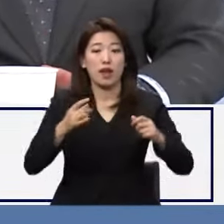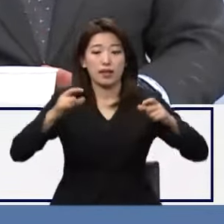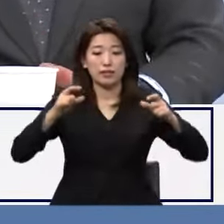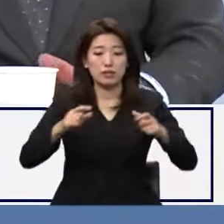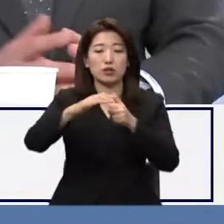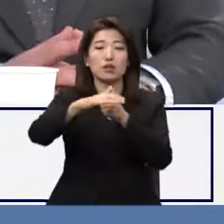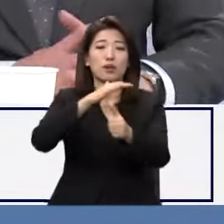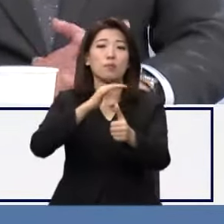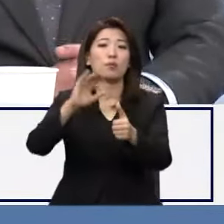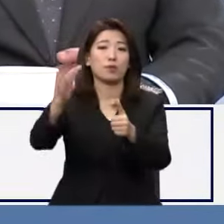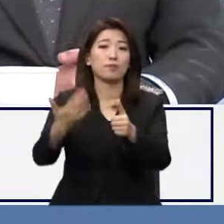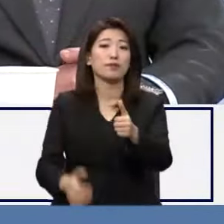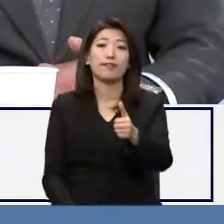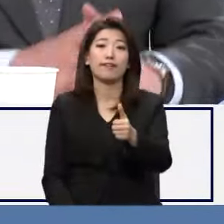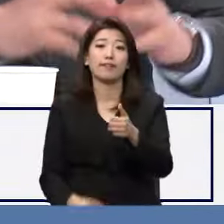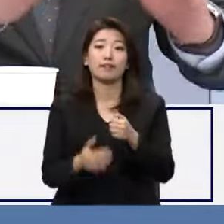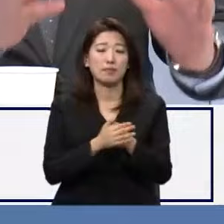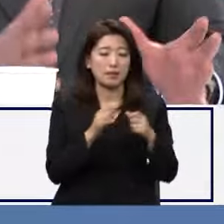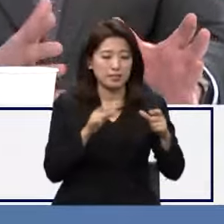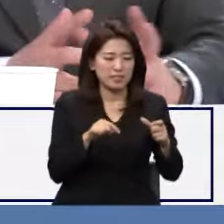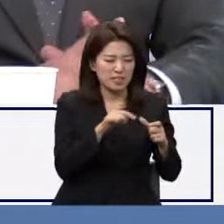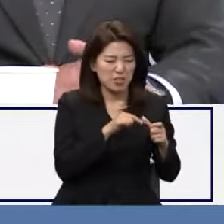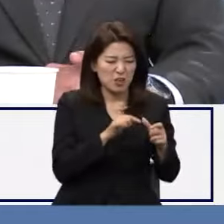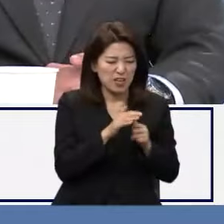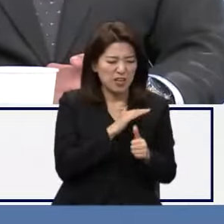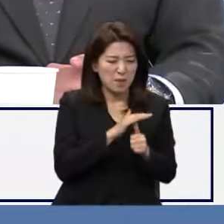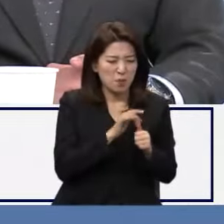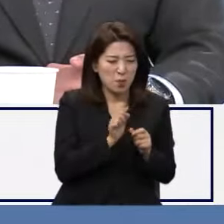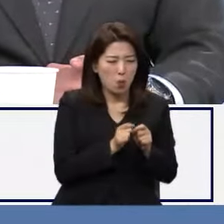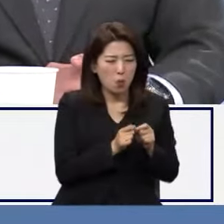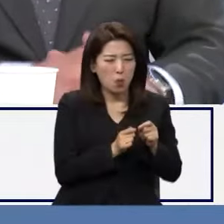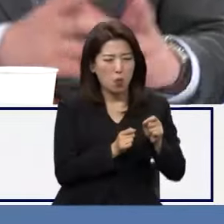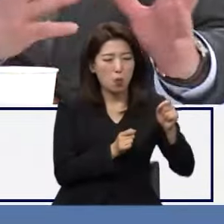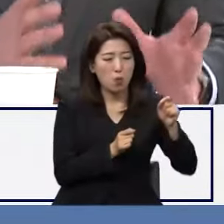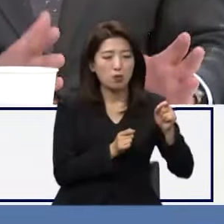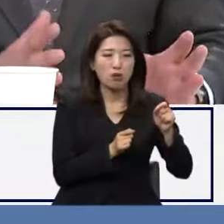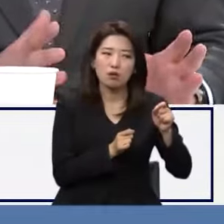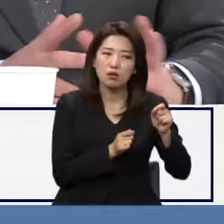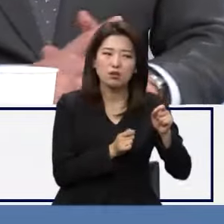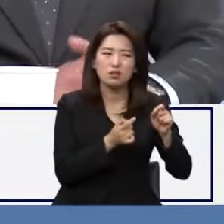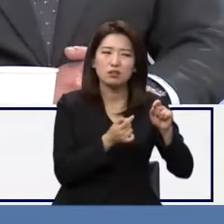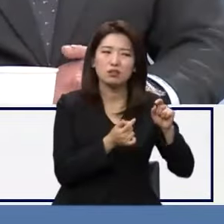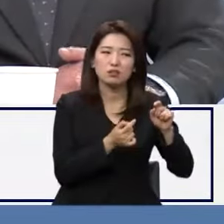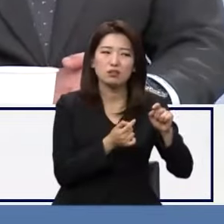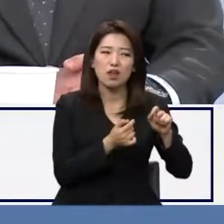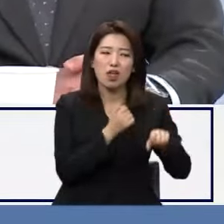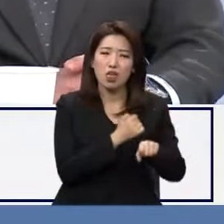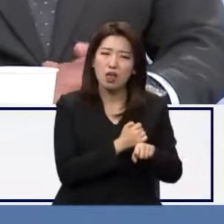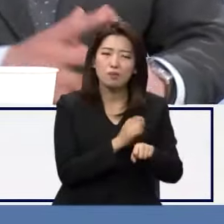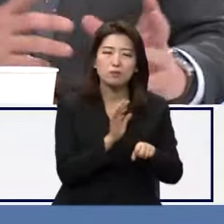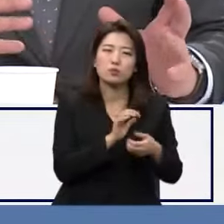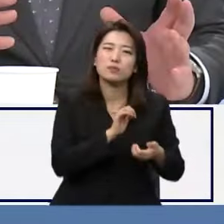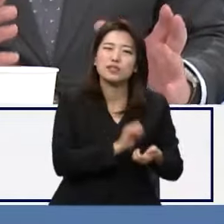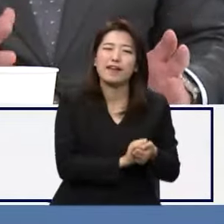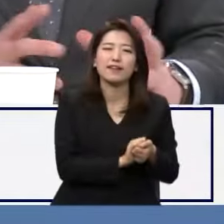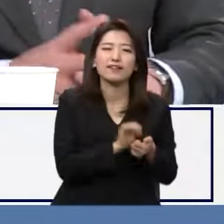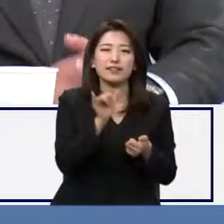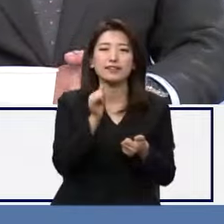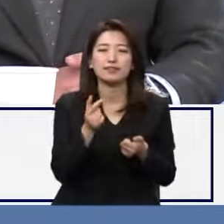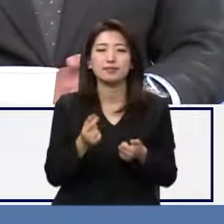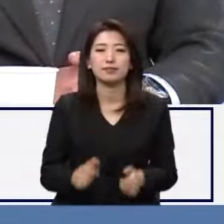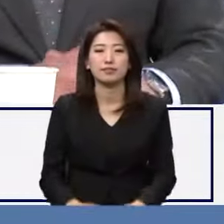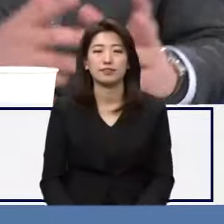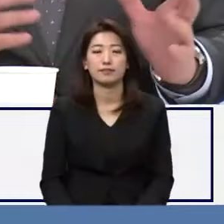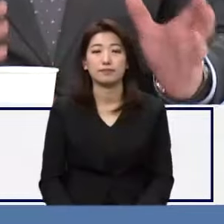있고 광역도 있기 때문에 국회의원에게 그 지역의 대표성을 강조하는 거는 너무 좀 제한된 그런 해석이라고 전 생각을 하고 오히려